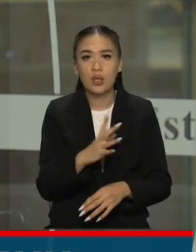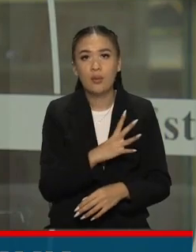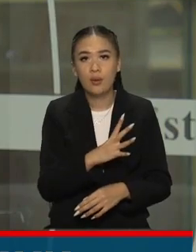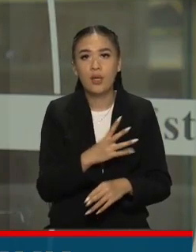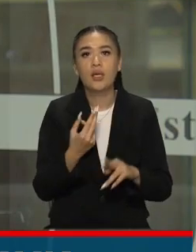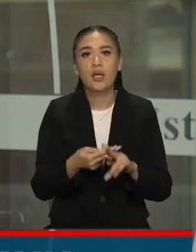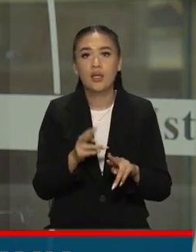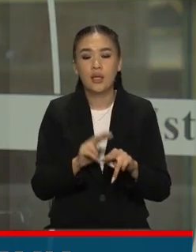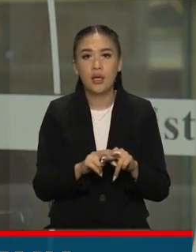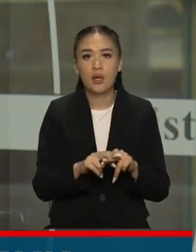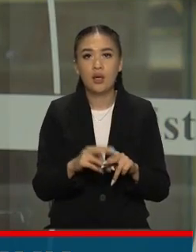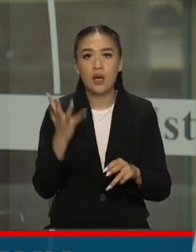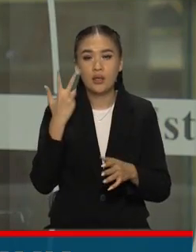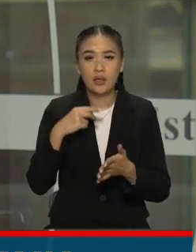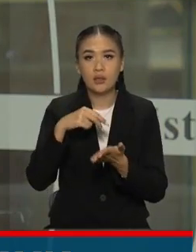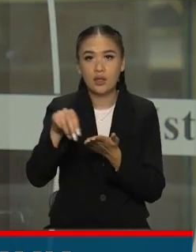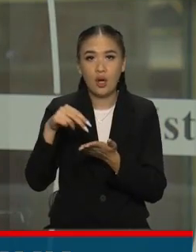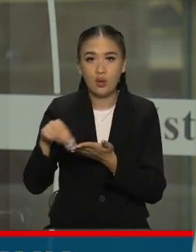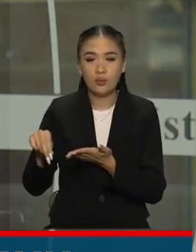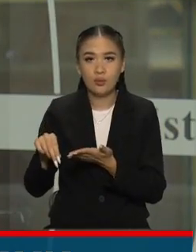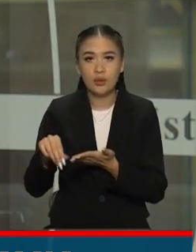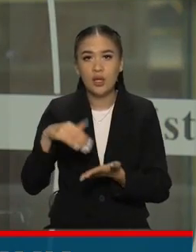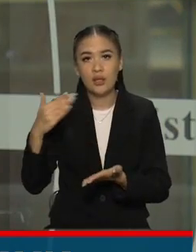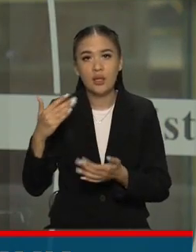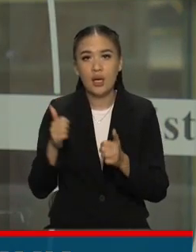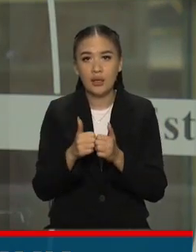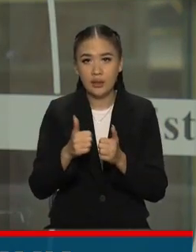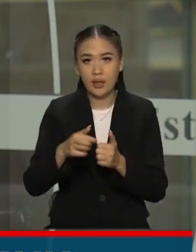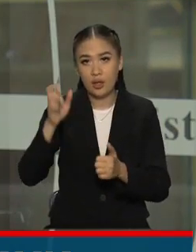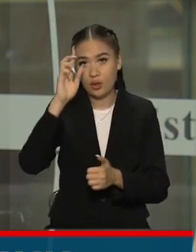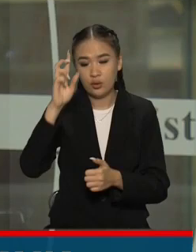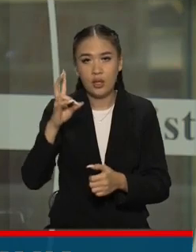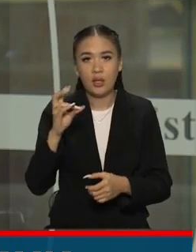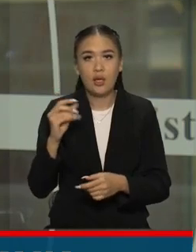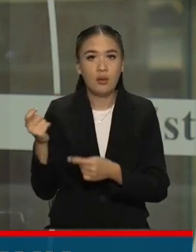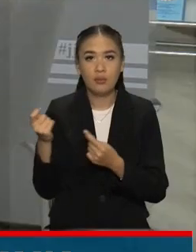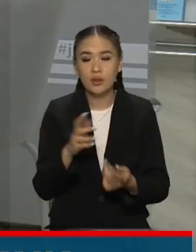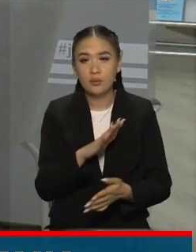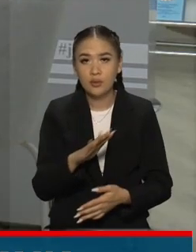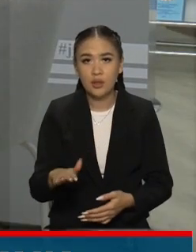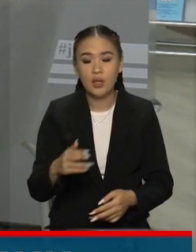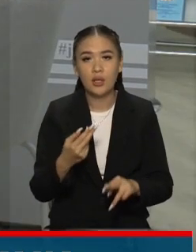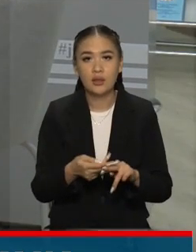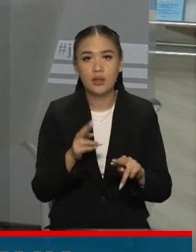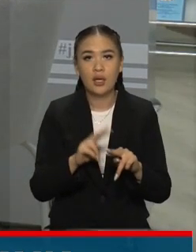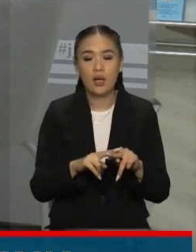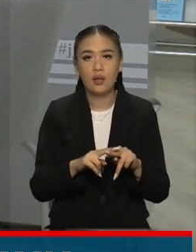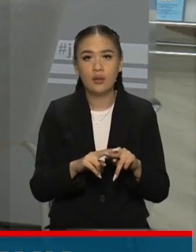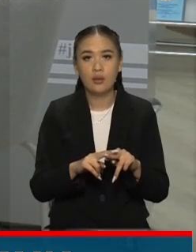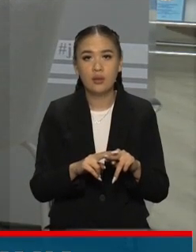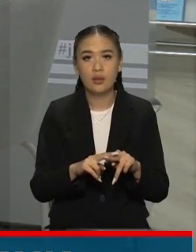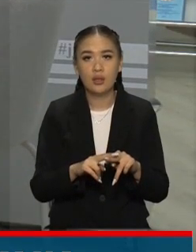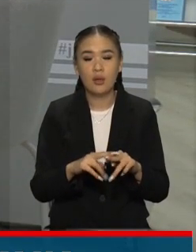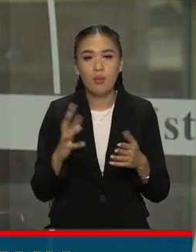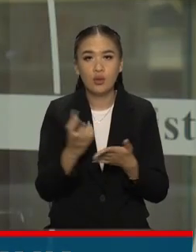процедур, наших закупок со стороны соседних государств не обеспечены поставками. Это определенный момент срывает нашу